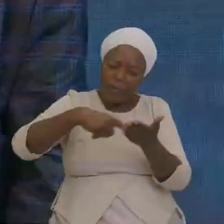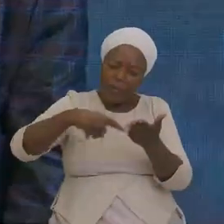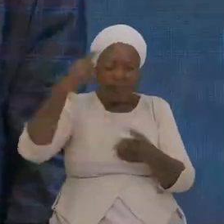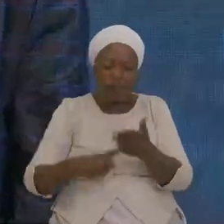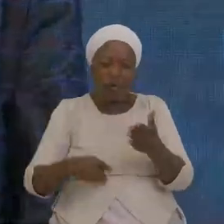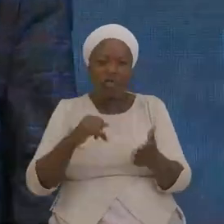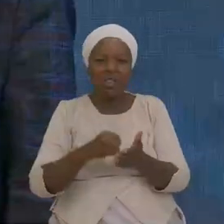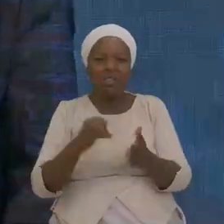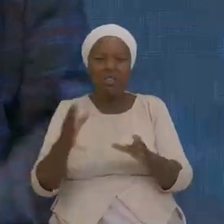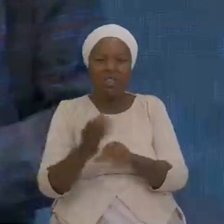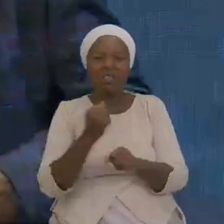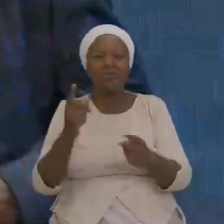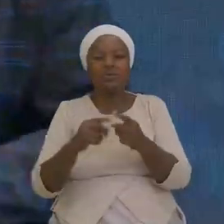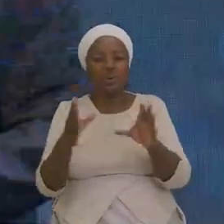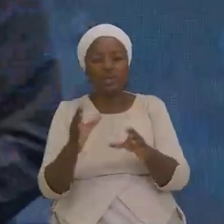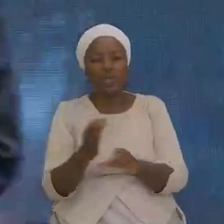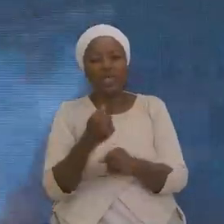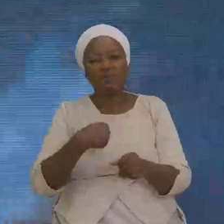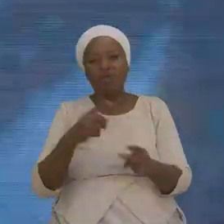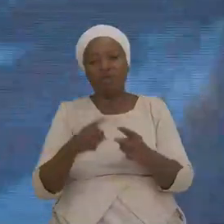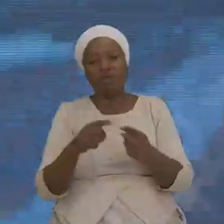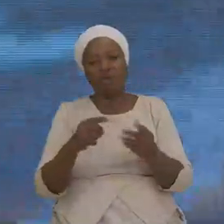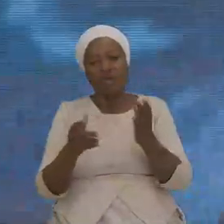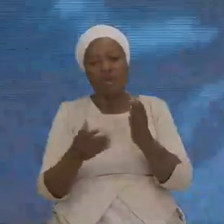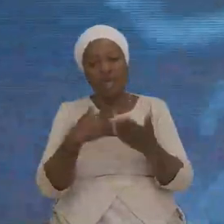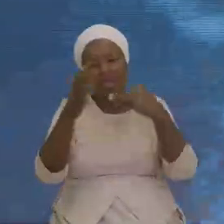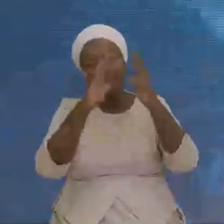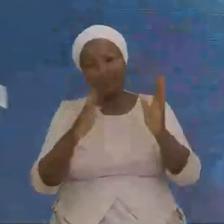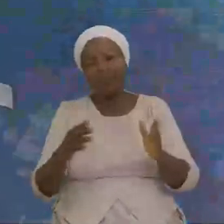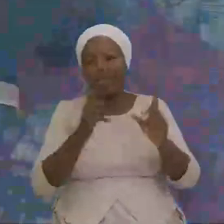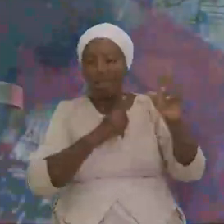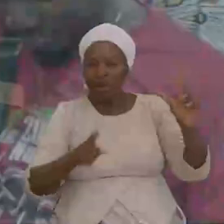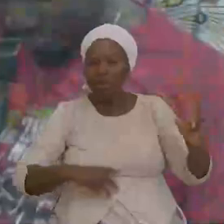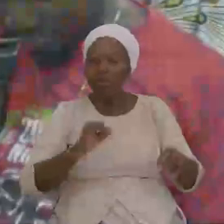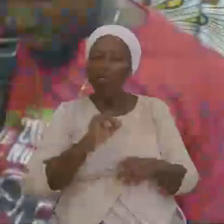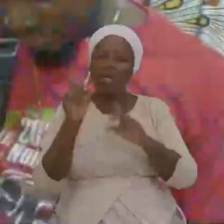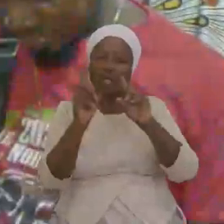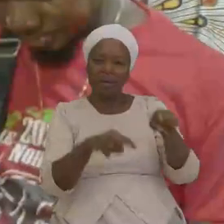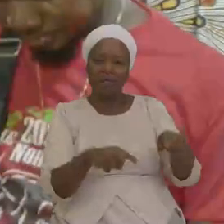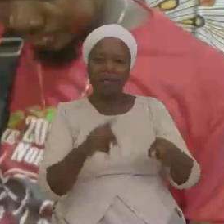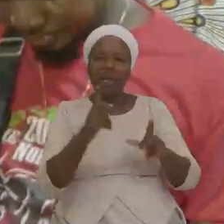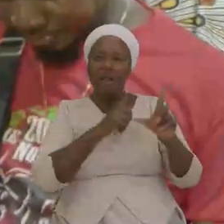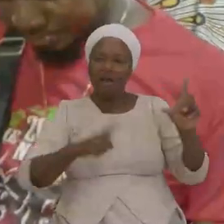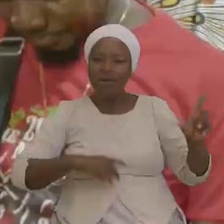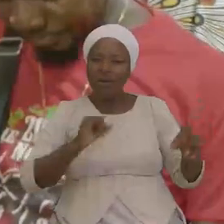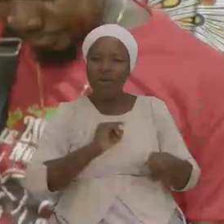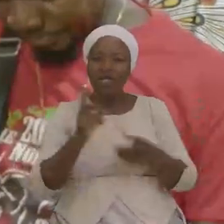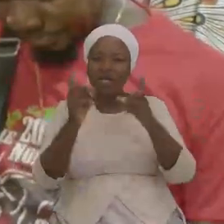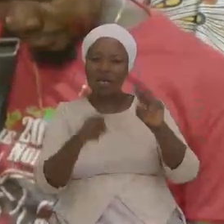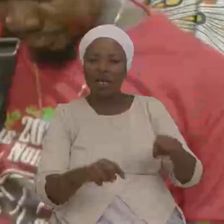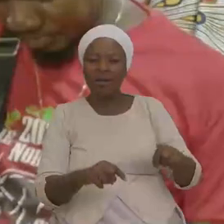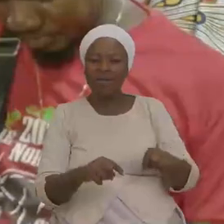payé pour tout ce qui est nécessaire pour m'amener au ciel. Seigneur, je viens. Seigneur, je